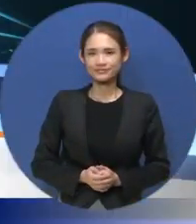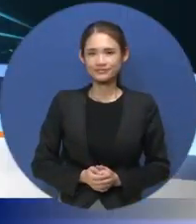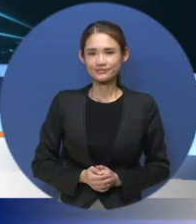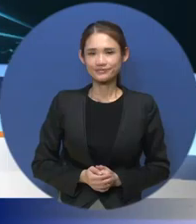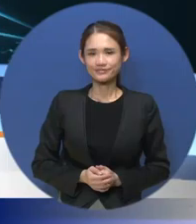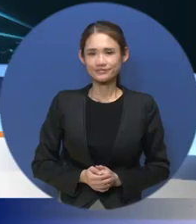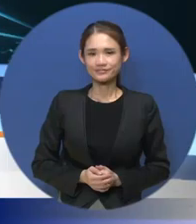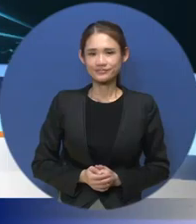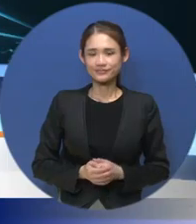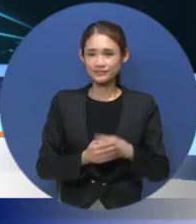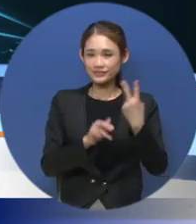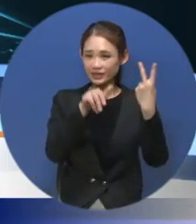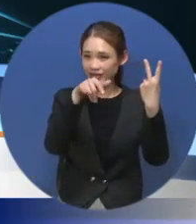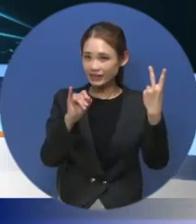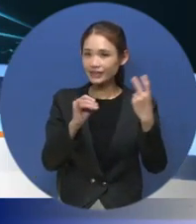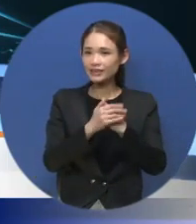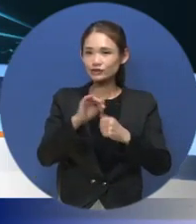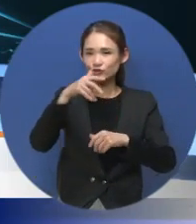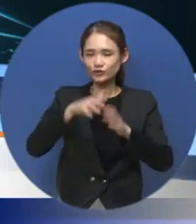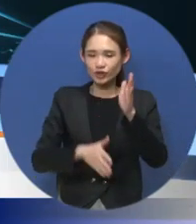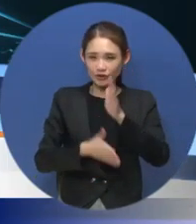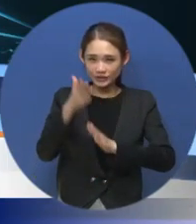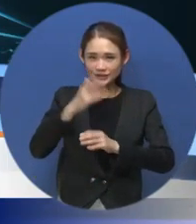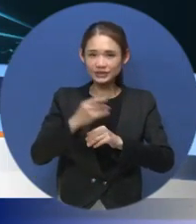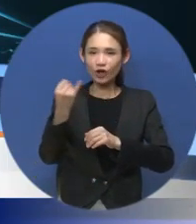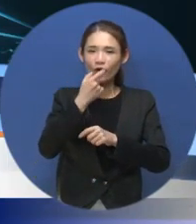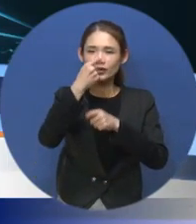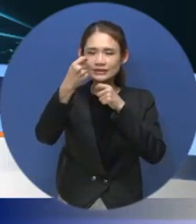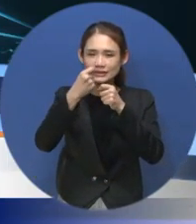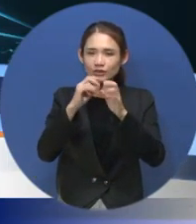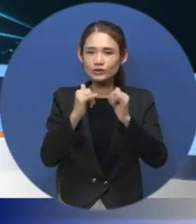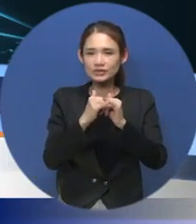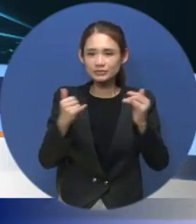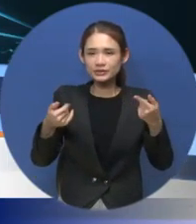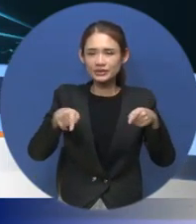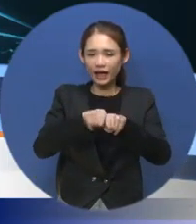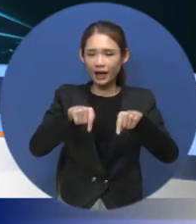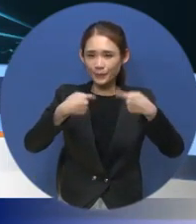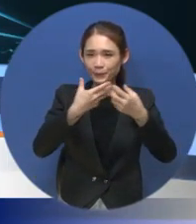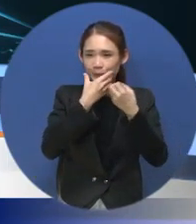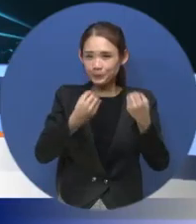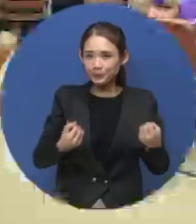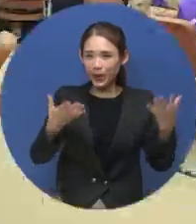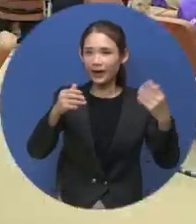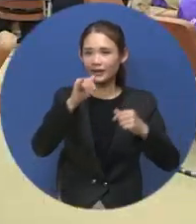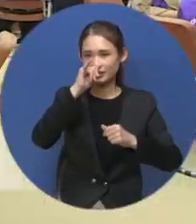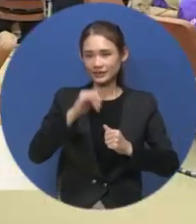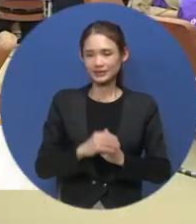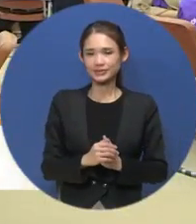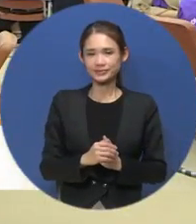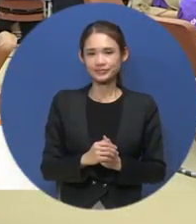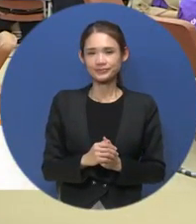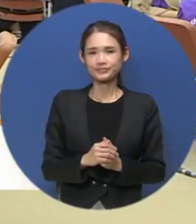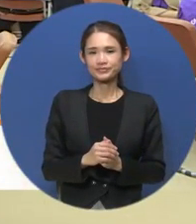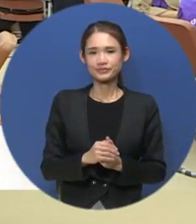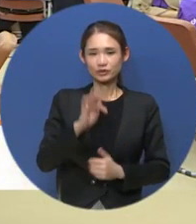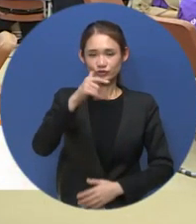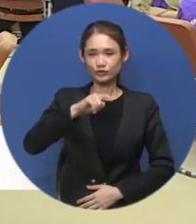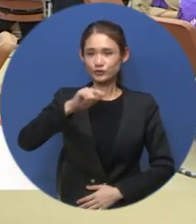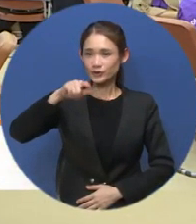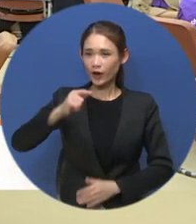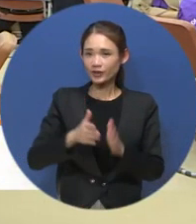농촌 복지에 큰 도움은 물론 도농 상생 발전의 근간이 될 것으로 기대되고 있습니다.